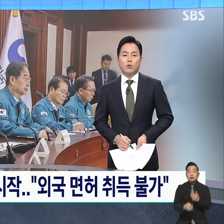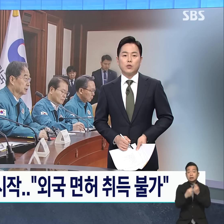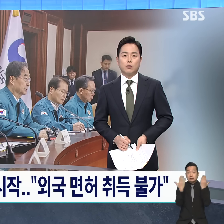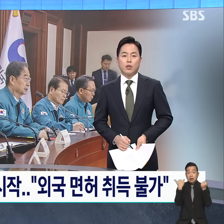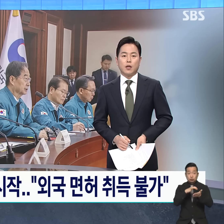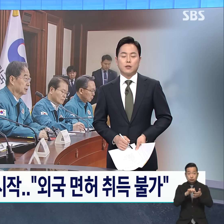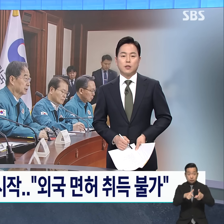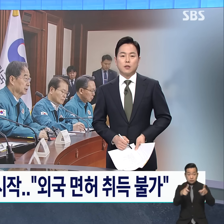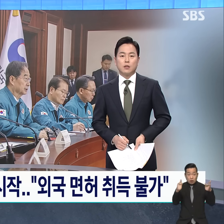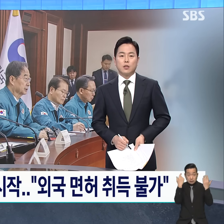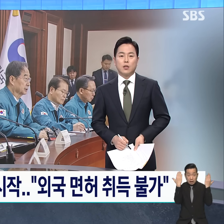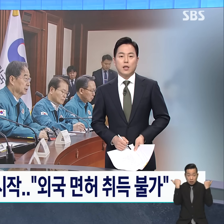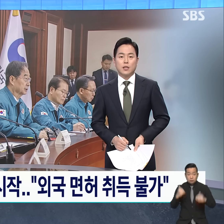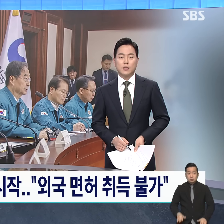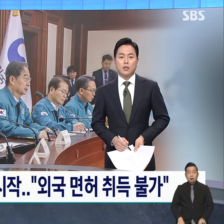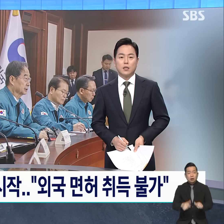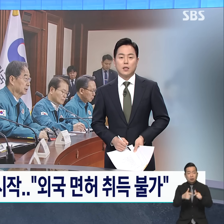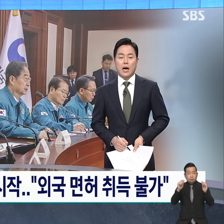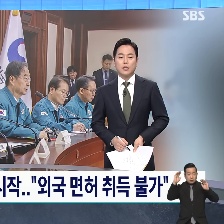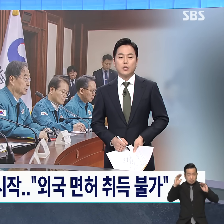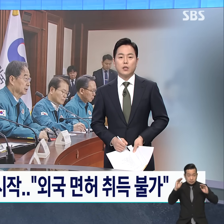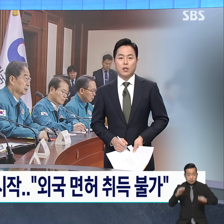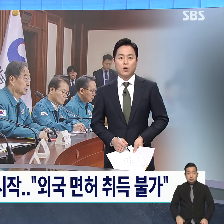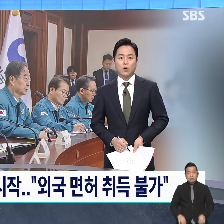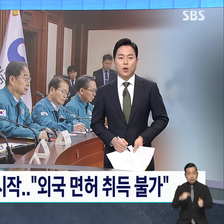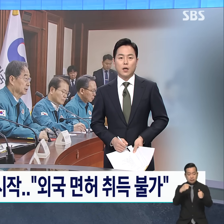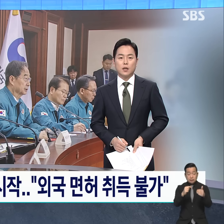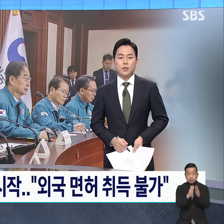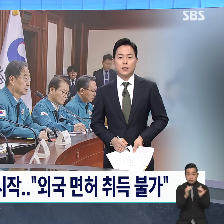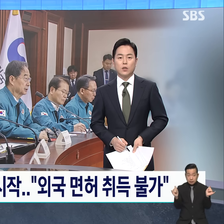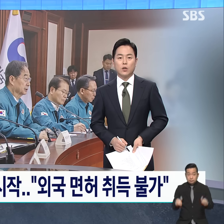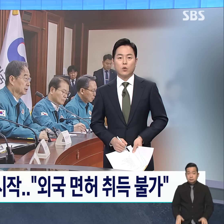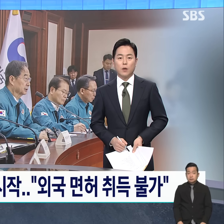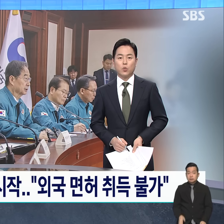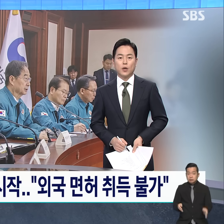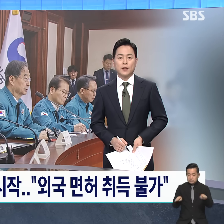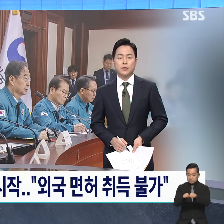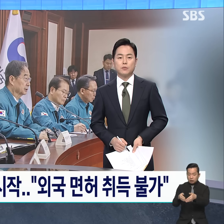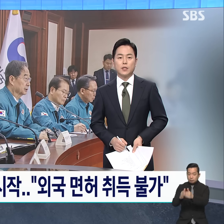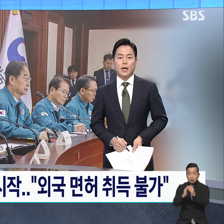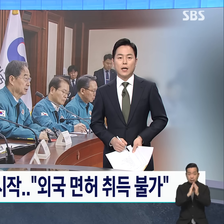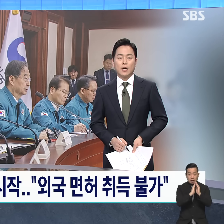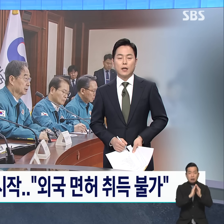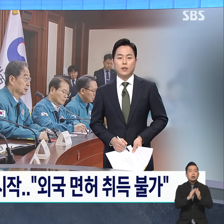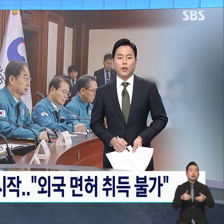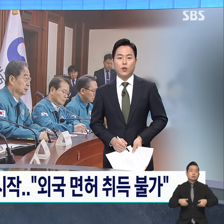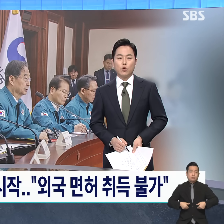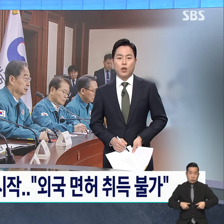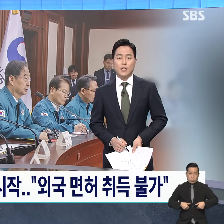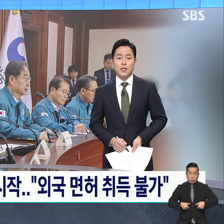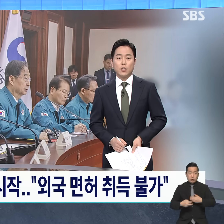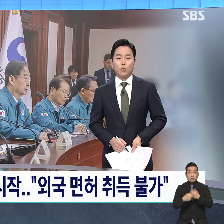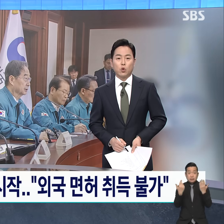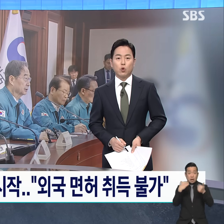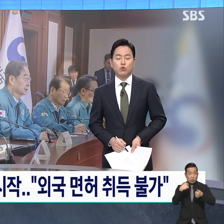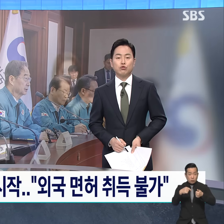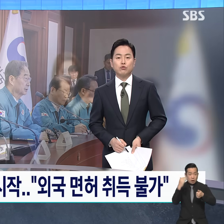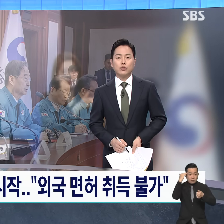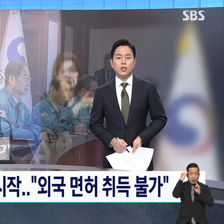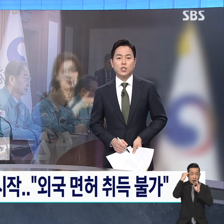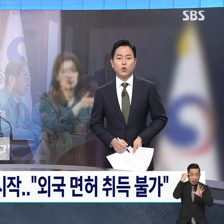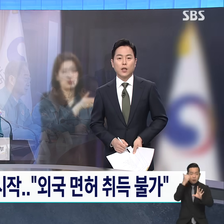의대 정원이 확정된 대학들은 늘어나는 학생을 가르칠 인력과 시설 확보에 나섰습니다. 의대 교육에 차질이